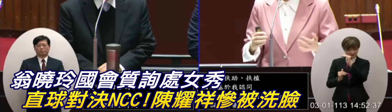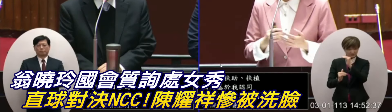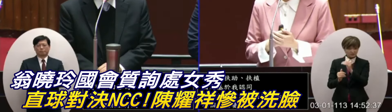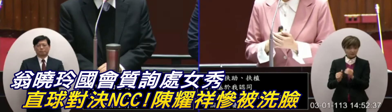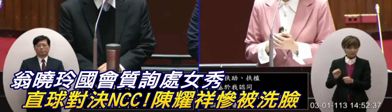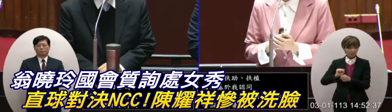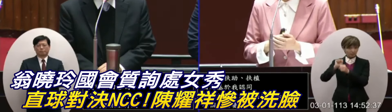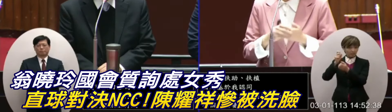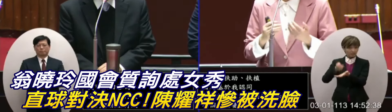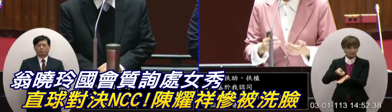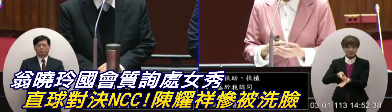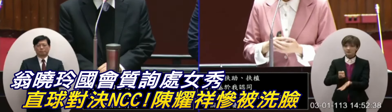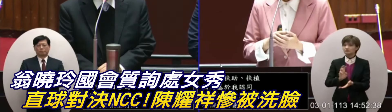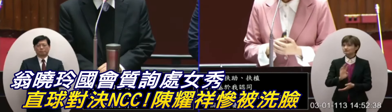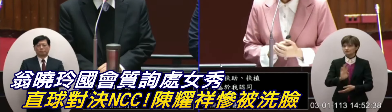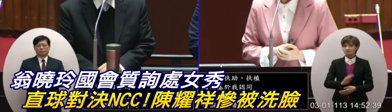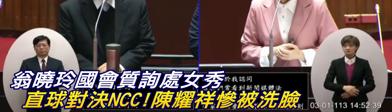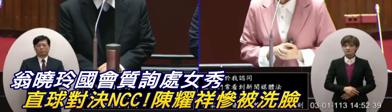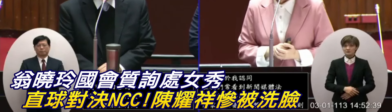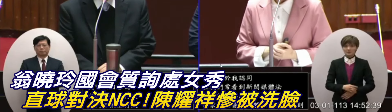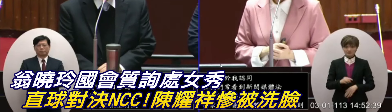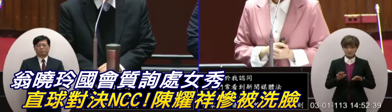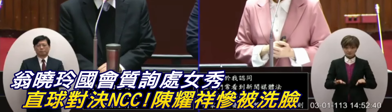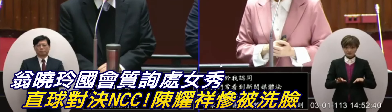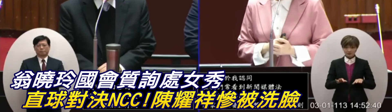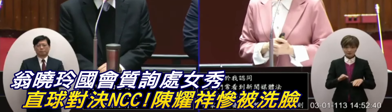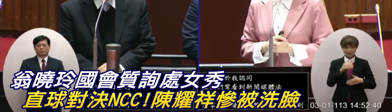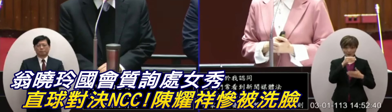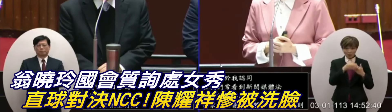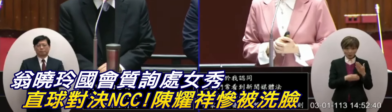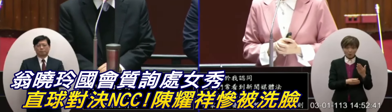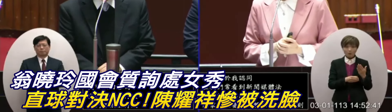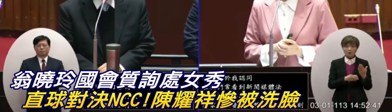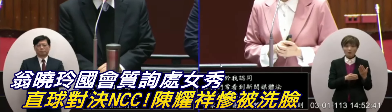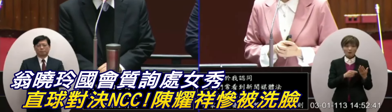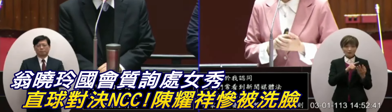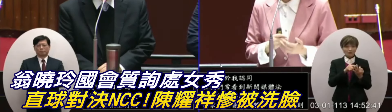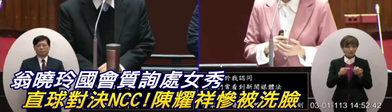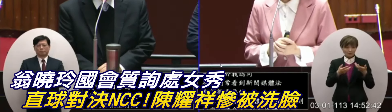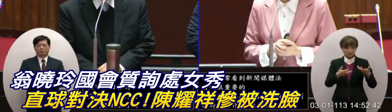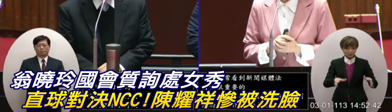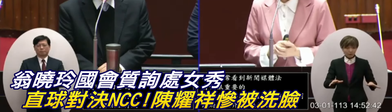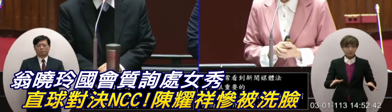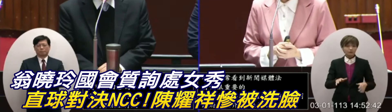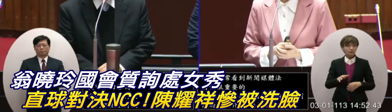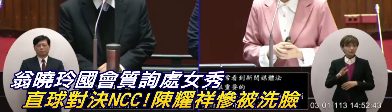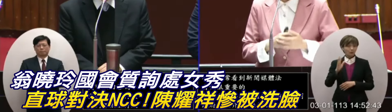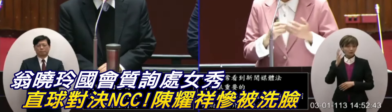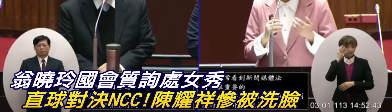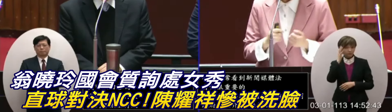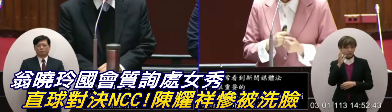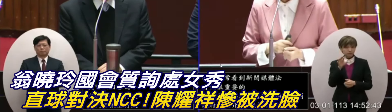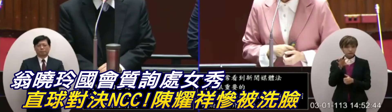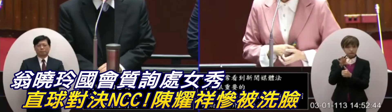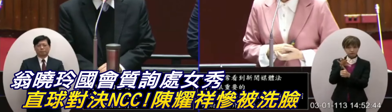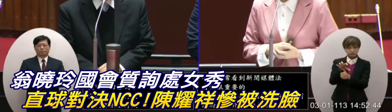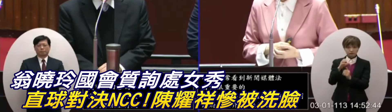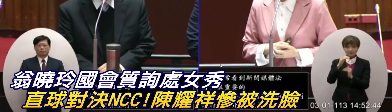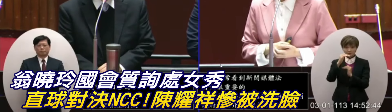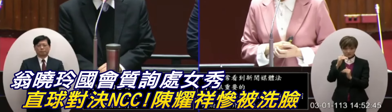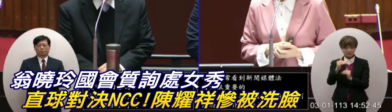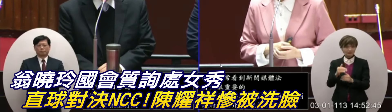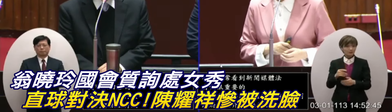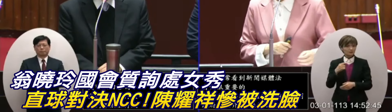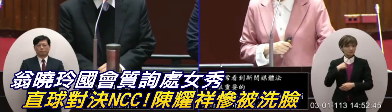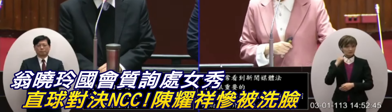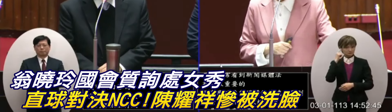整个的管制环境是给媒体太多的束缚，绑手绑脚，制定了非常多不必要而且没有意义的管制措